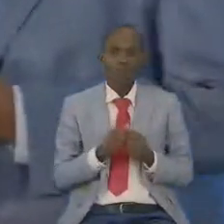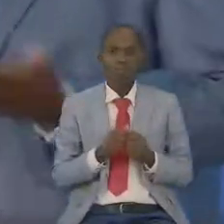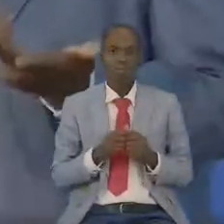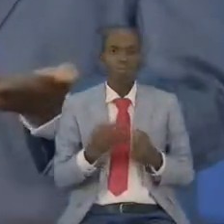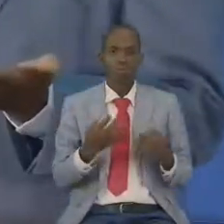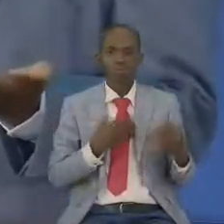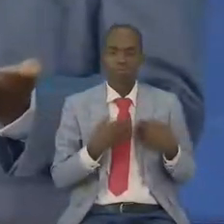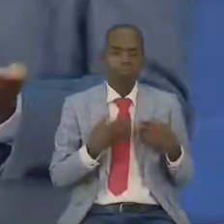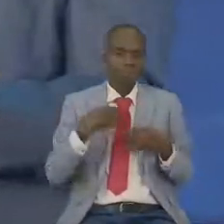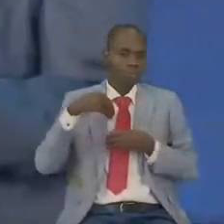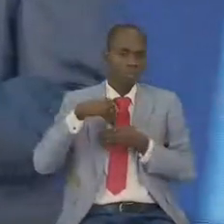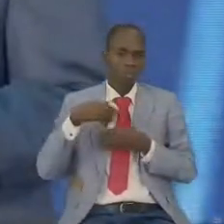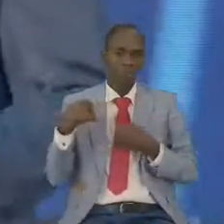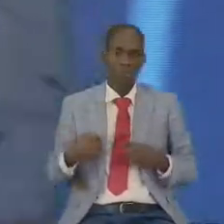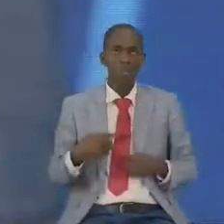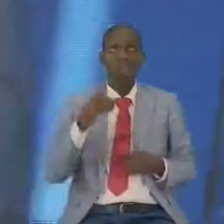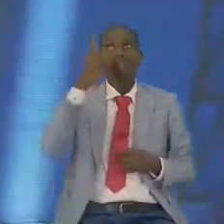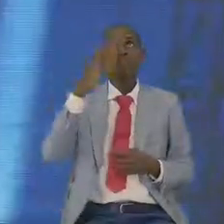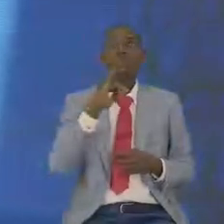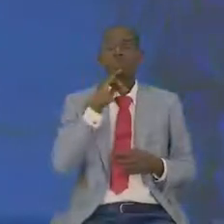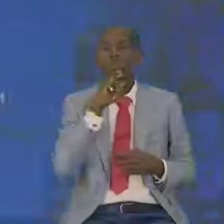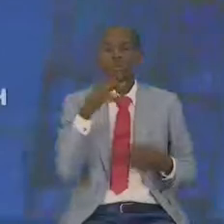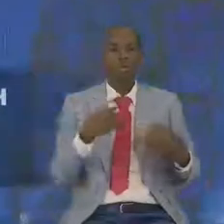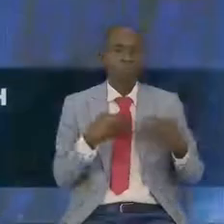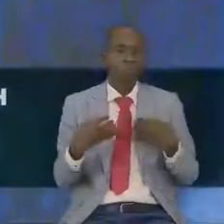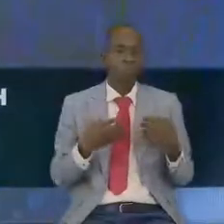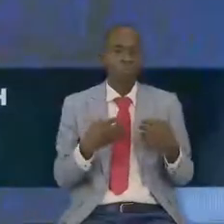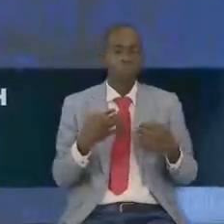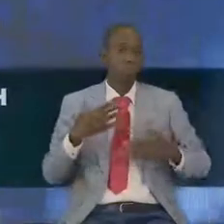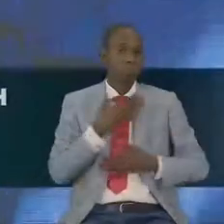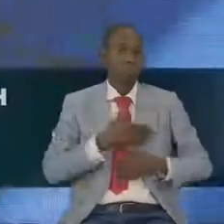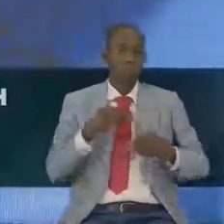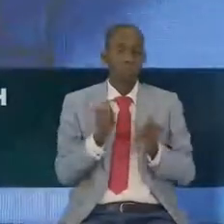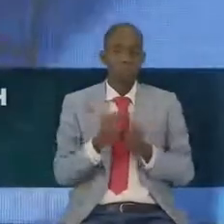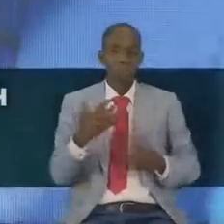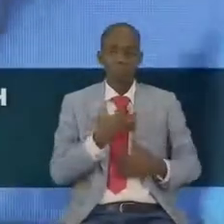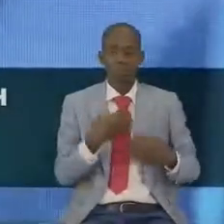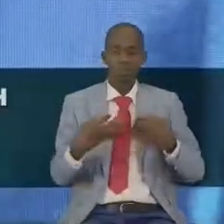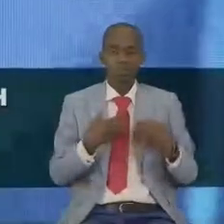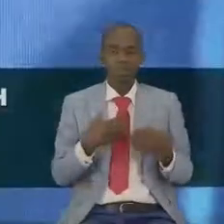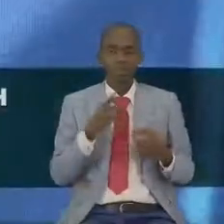Mais la plupart d'entre eux ne furent point agréables. Pourquoi? Parce que Dieu n'est pas content de ceux qui murmurent, de